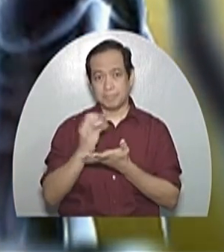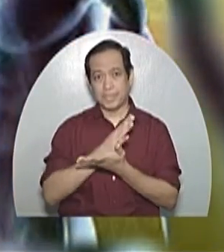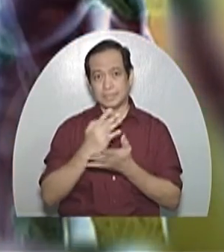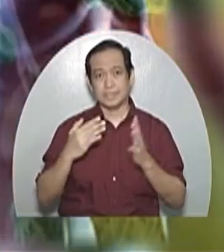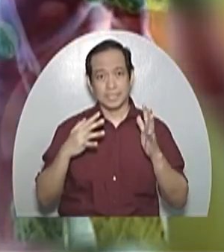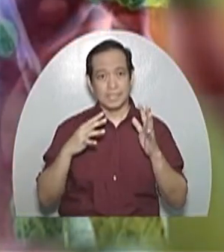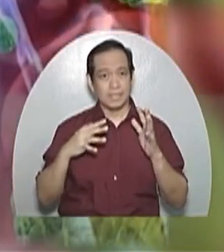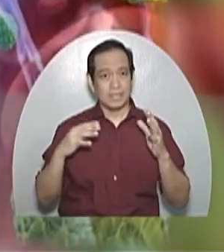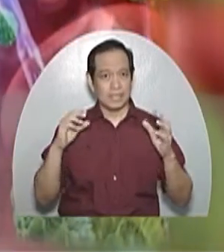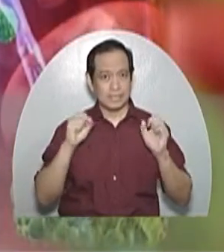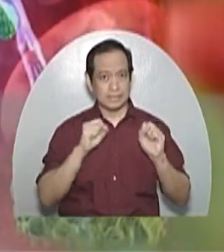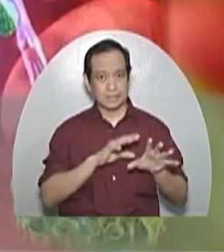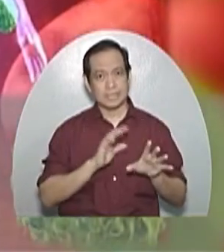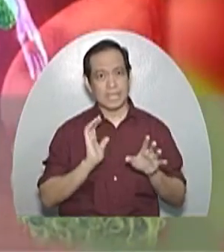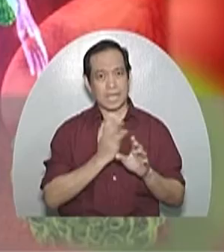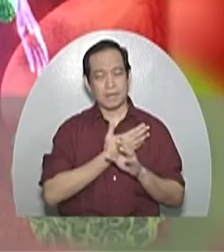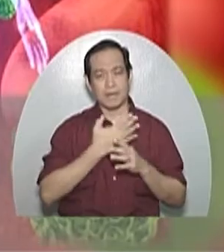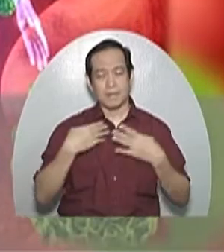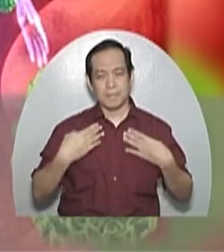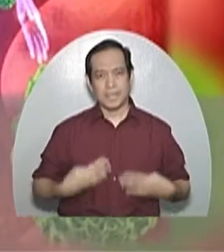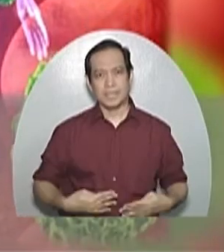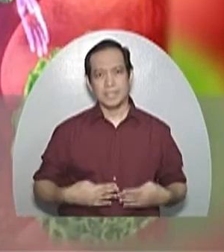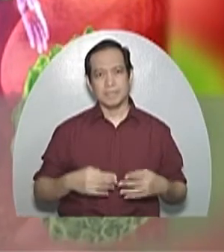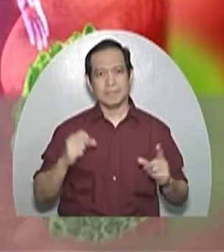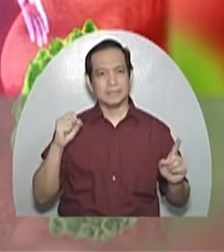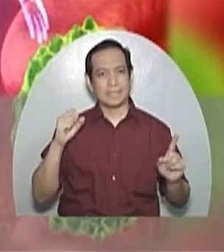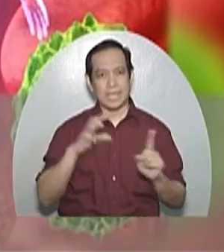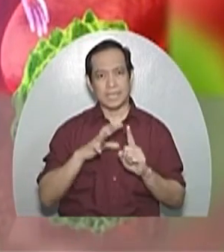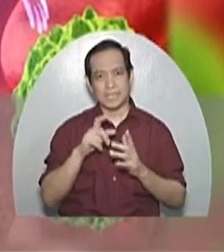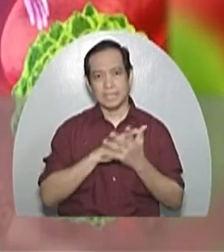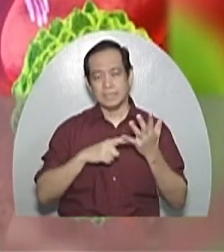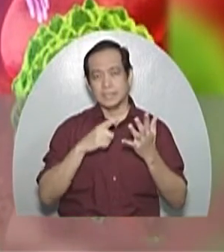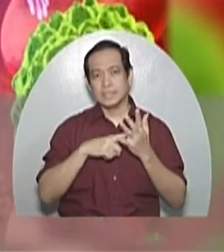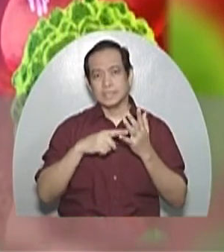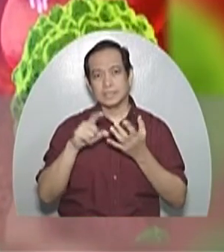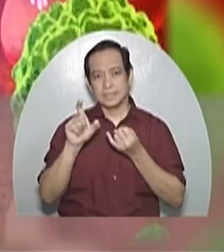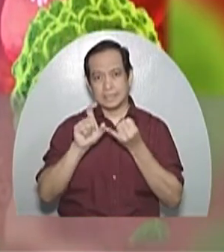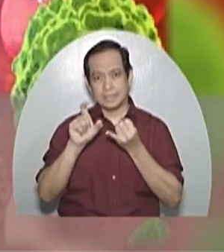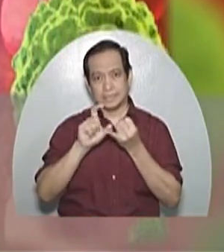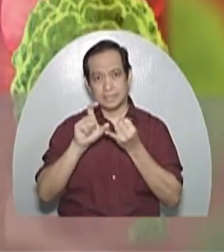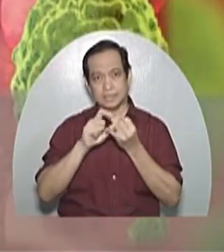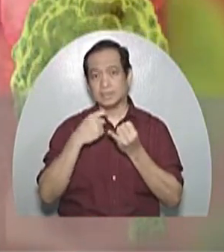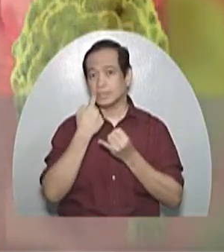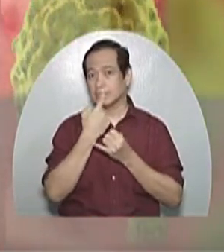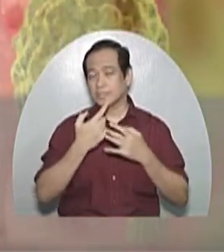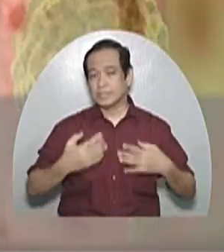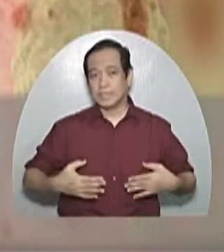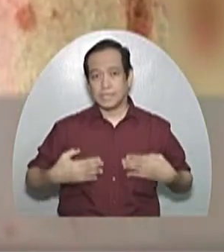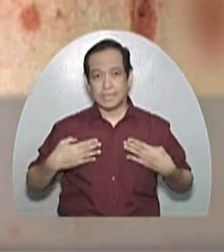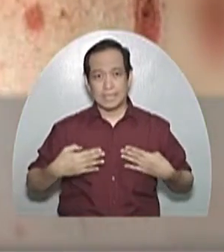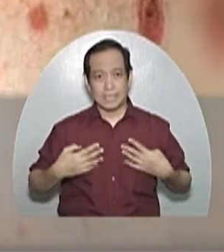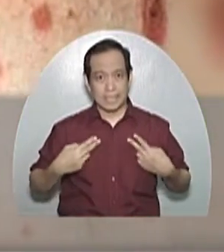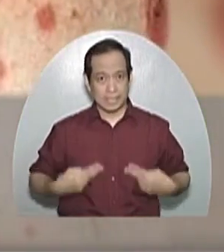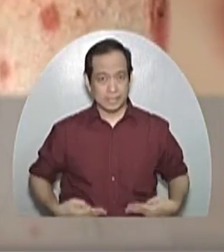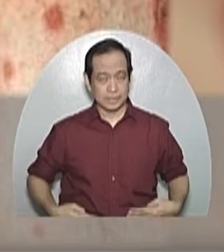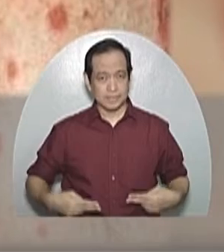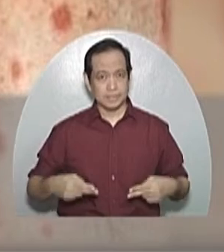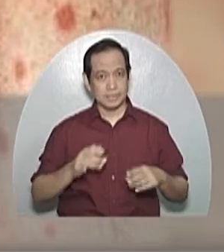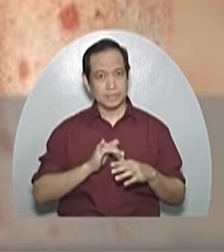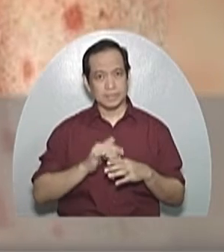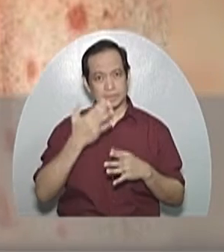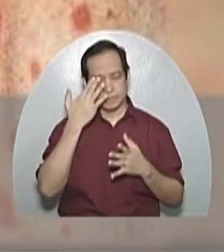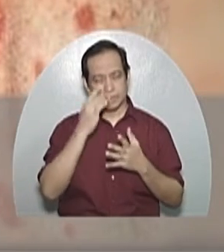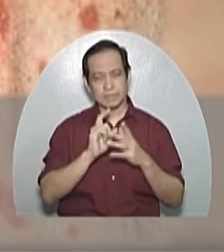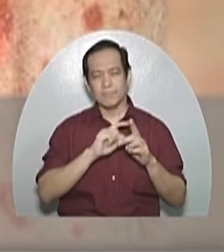ating katawan, ang inaatake nito ay yung mga cells na malulusog. Hindi pa rin natutukoy